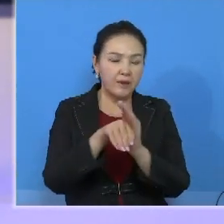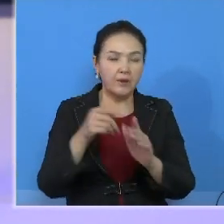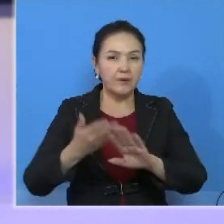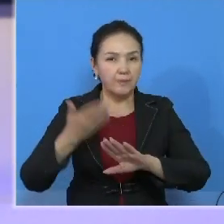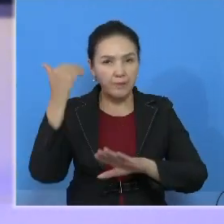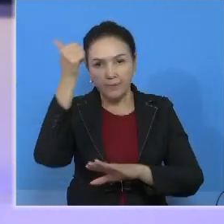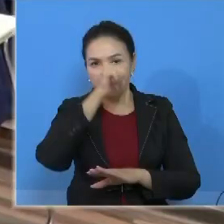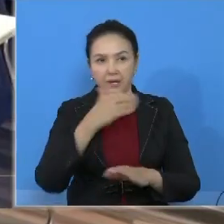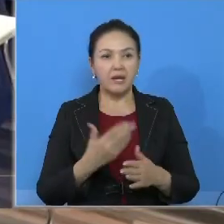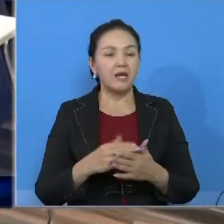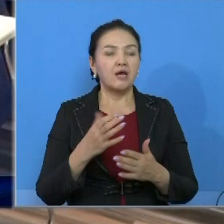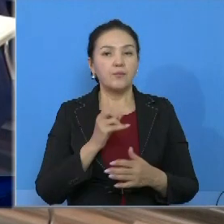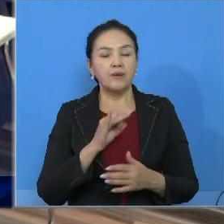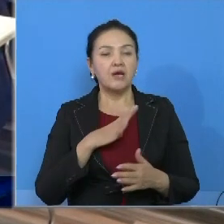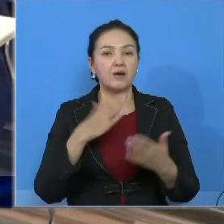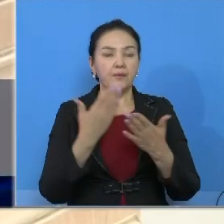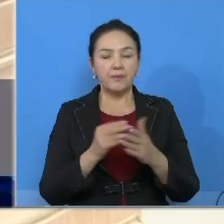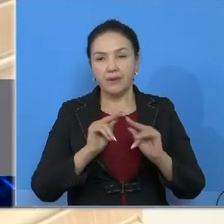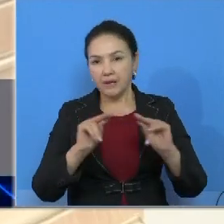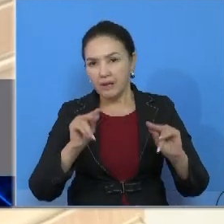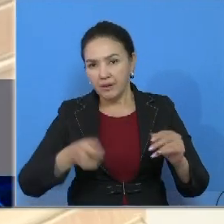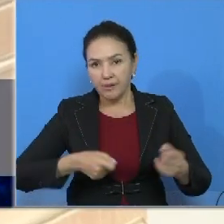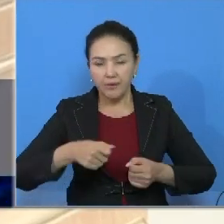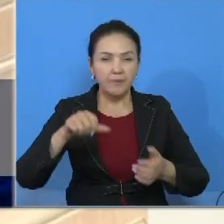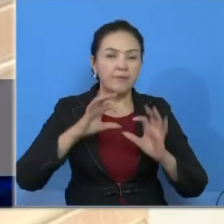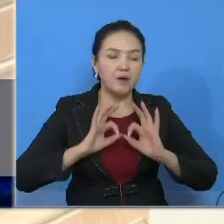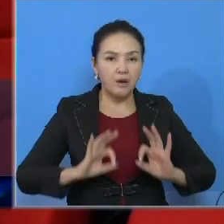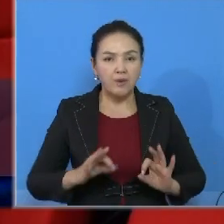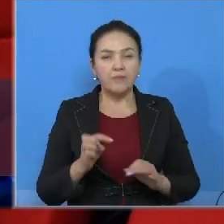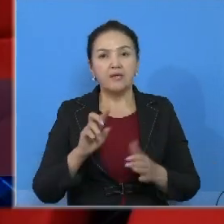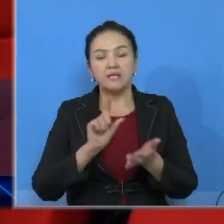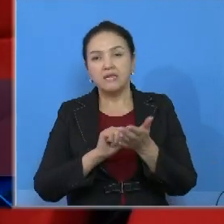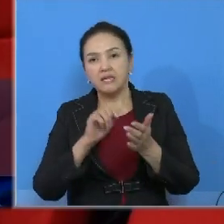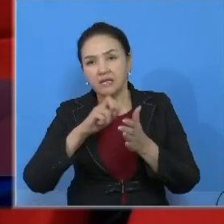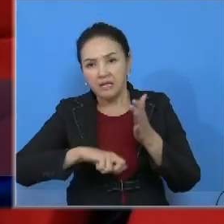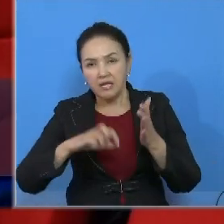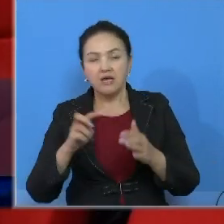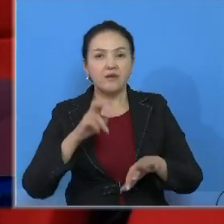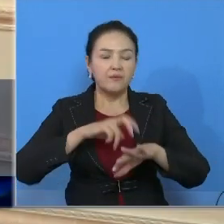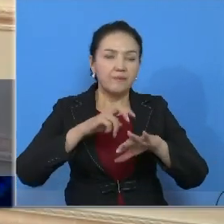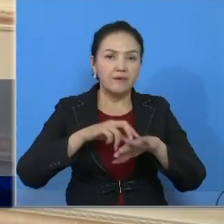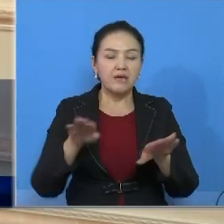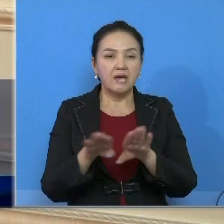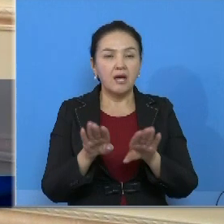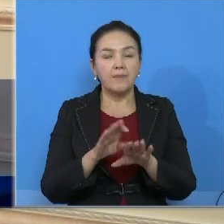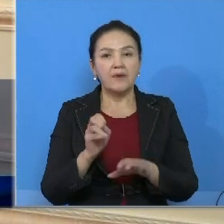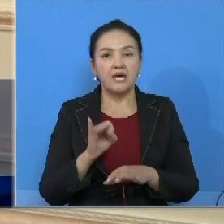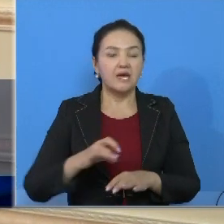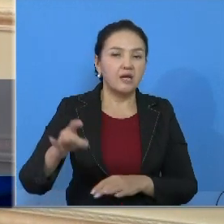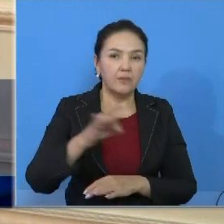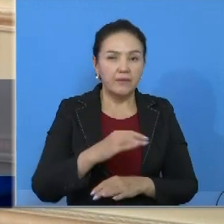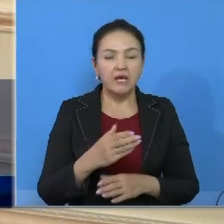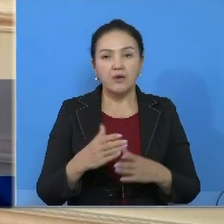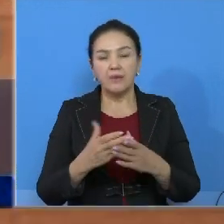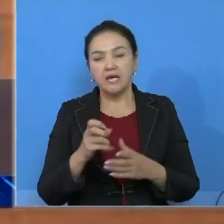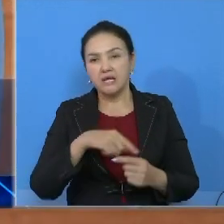прошлом году. В качестве спикеров в текущем году выступили прокуроры, налоговики, санитарные врачи, а также представители региональной